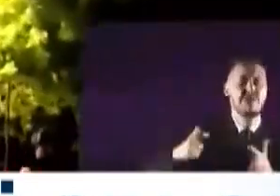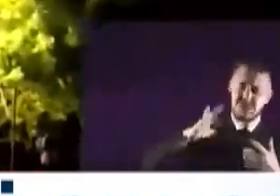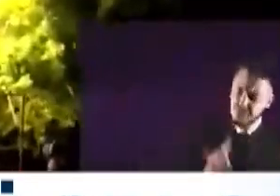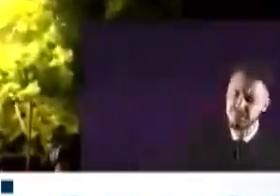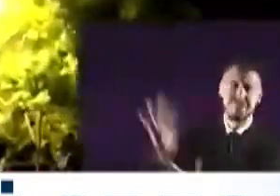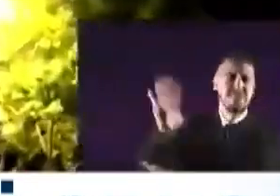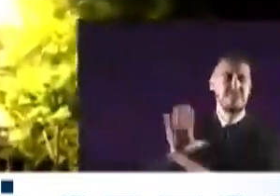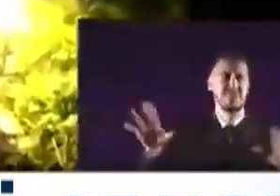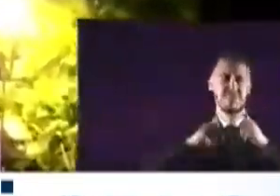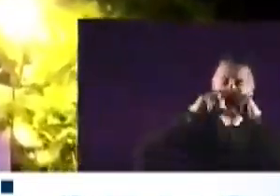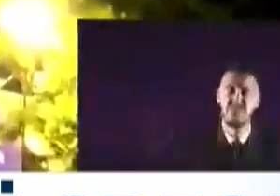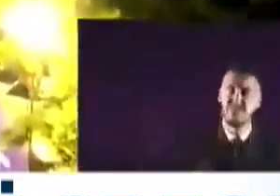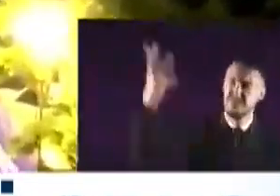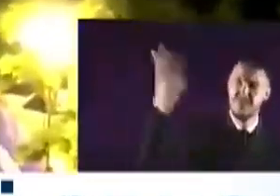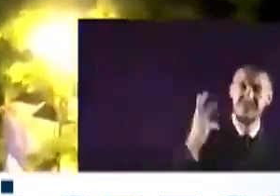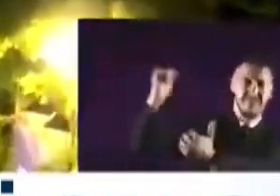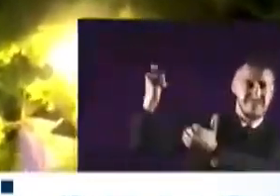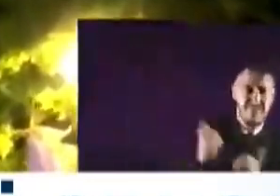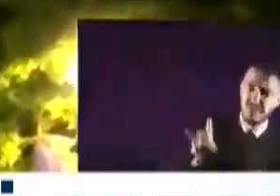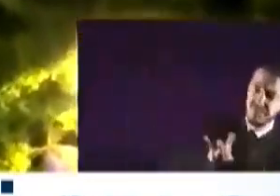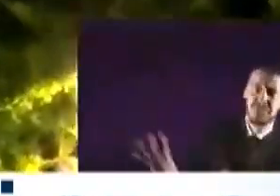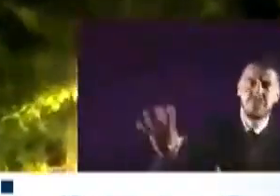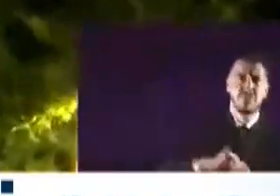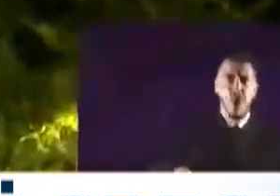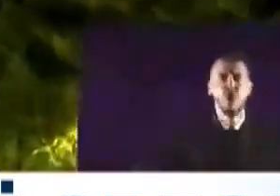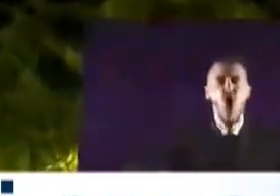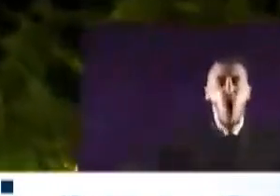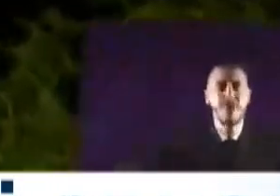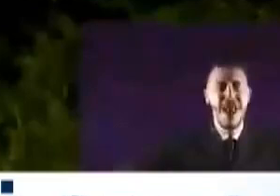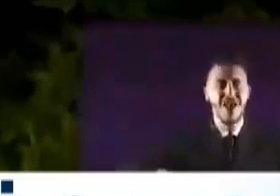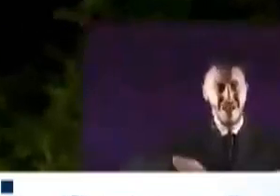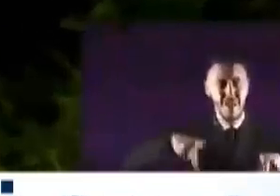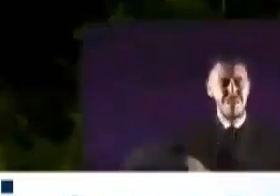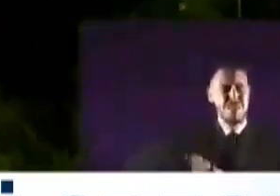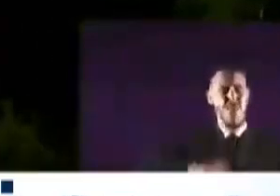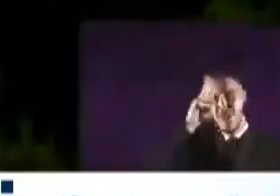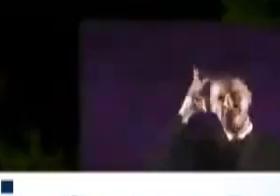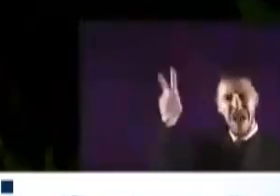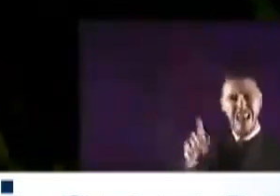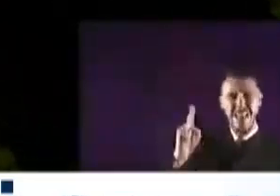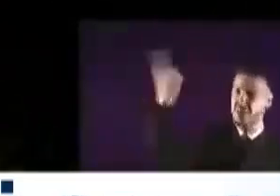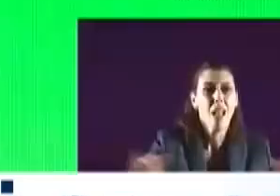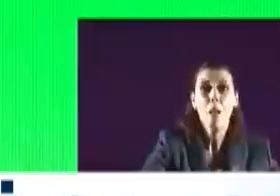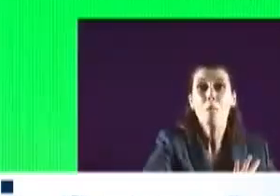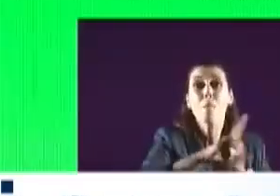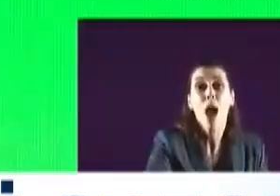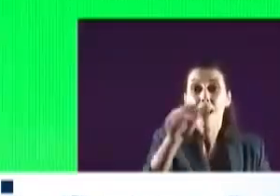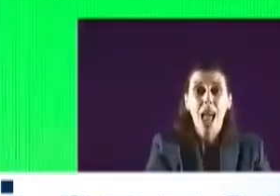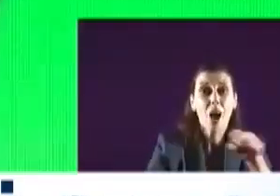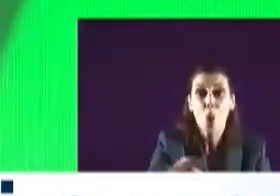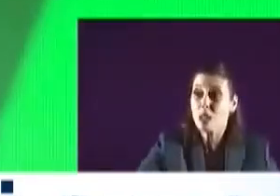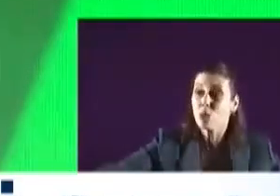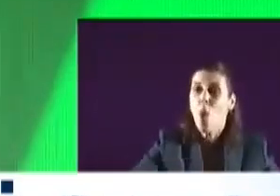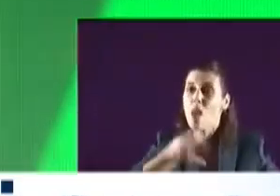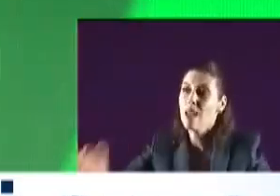qeverisjes, pa detyrime, pa memorandume, pa trojk, pa Gjermani dhe pa politikat e tyre imponuese. Kjo do të thotë të japë